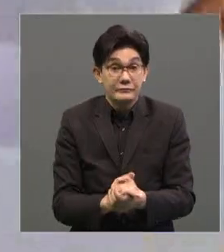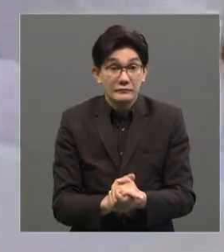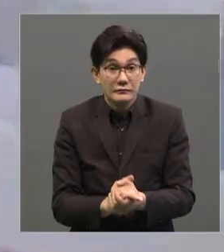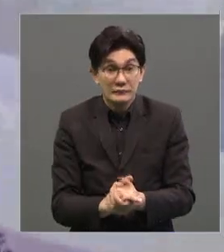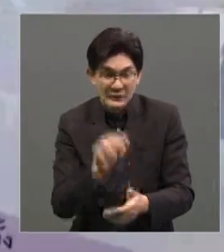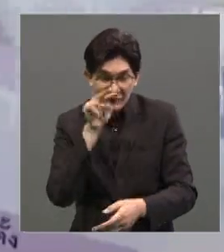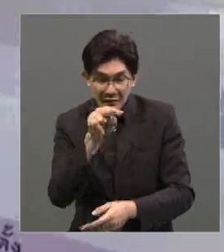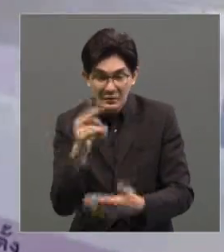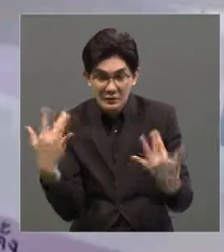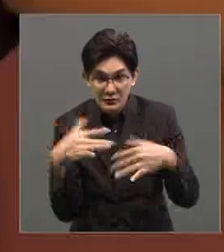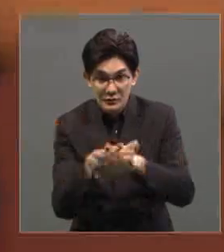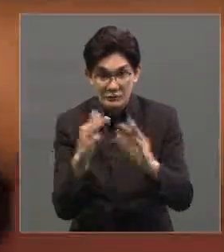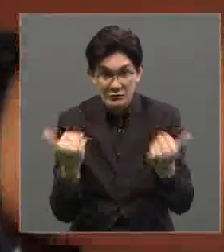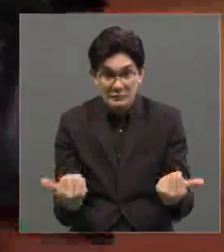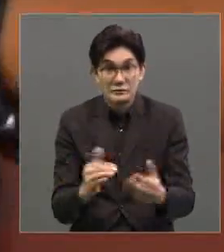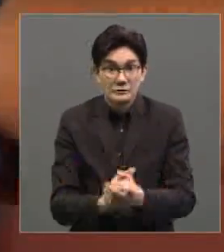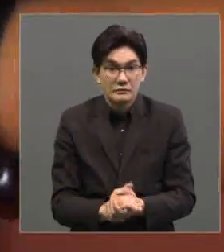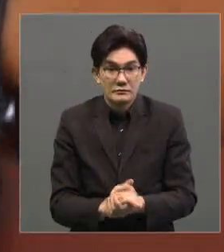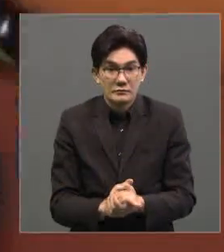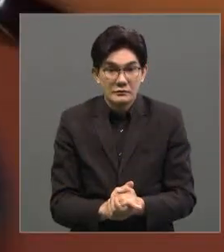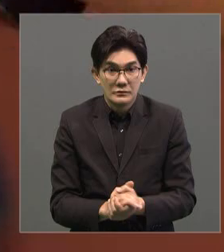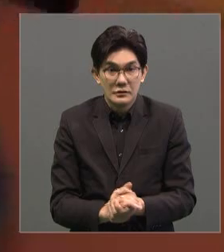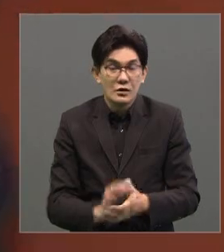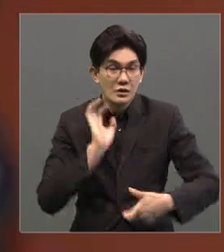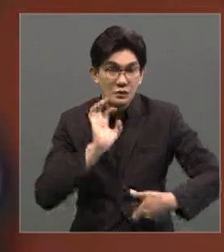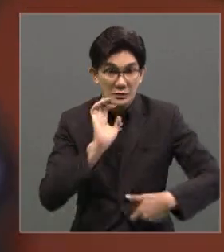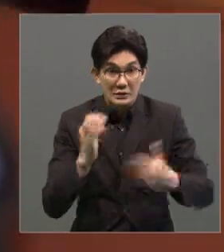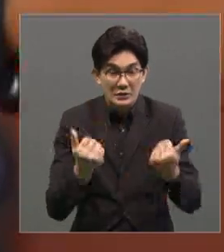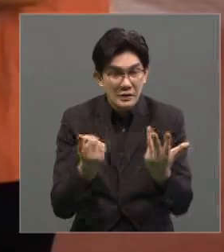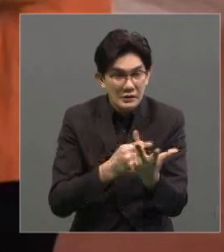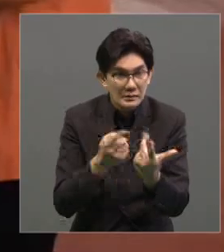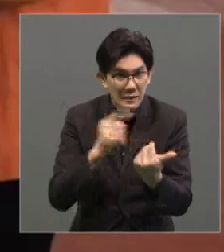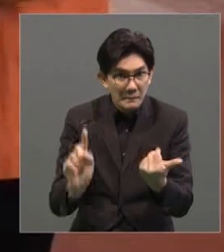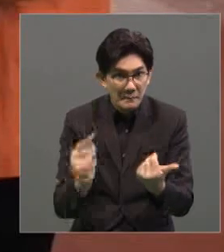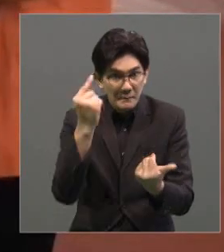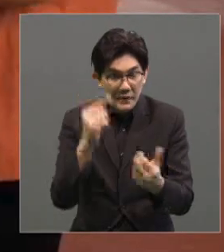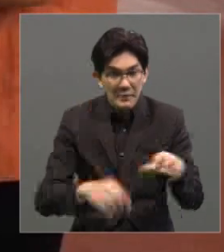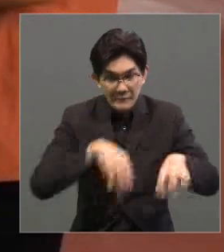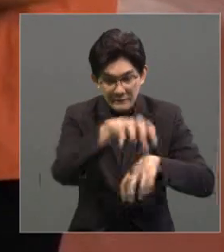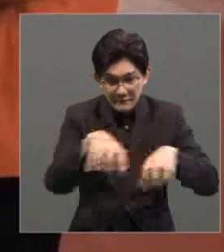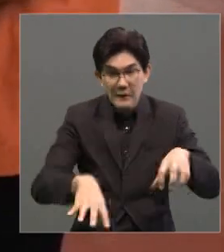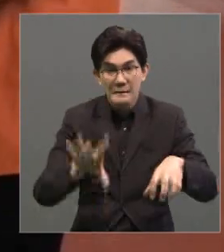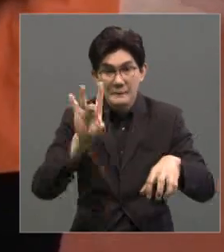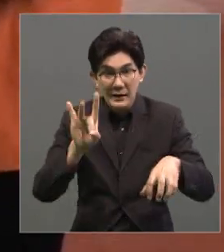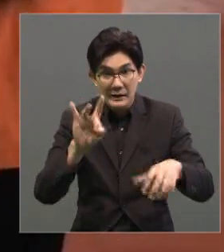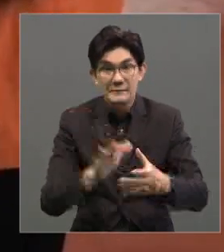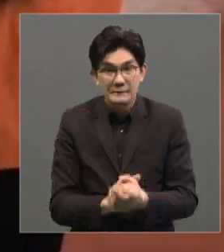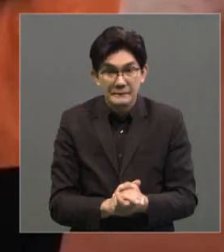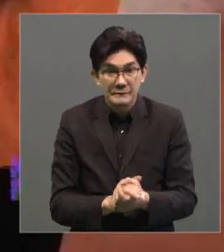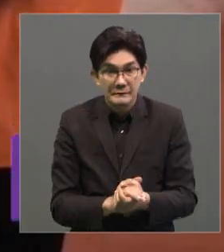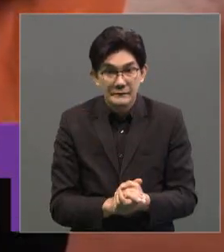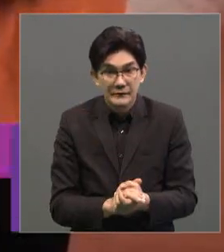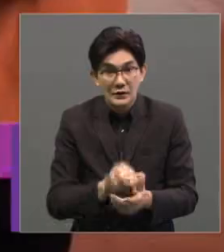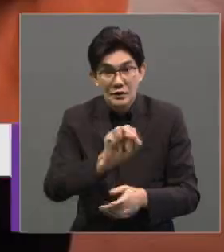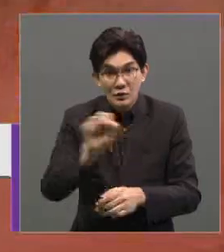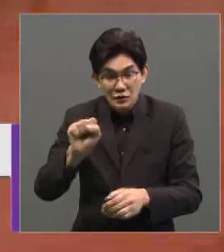าร่วมสังเกตการกันด้วยในวันนี้ค่ะสำหรับจังหวัดลพบุรีต้องนับคะแนนใหม่มี8หน่วยเลือกตั้งด้วยกันโดยสำห